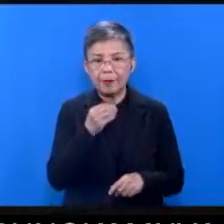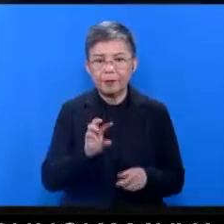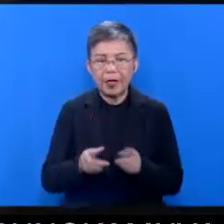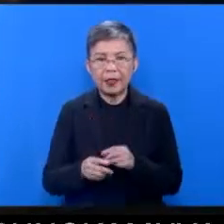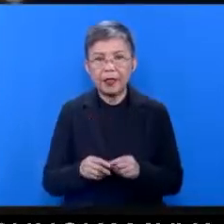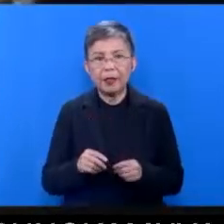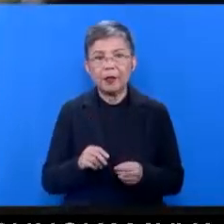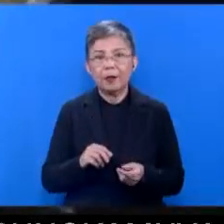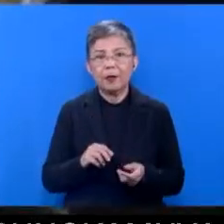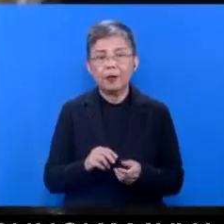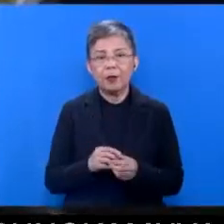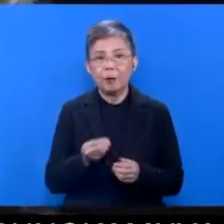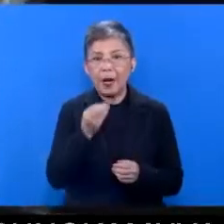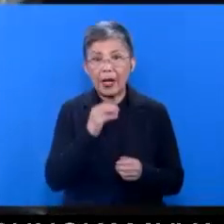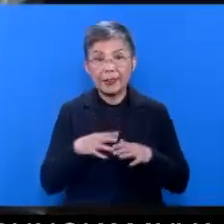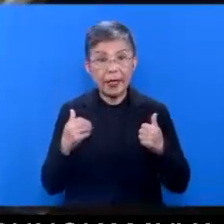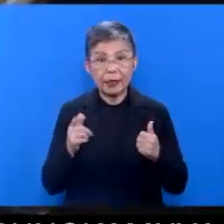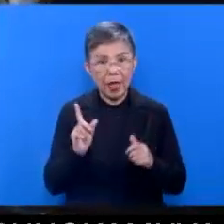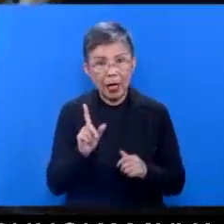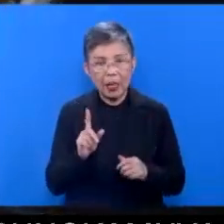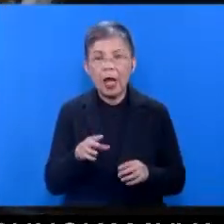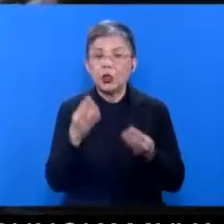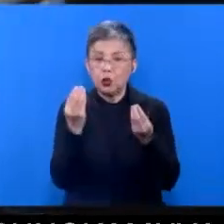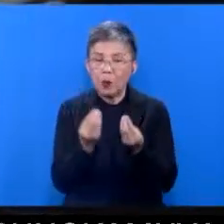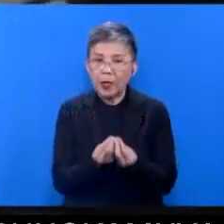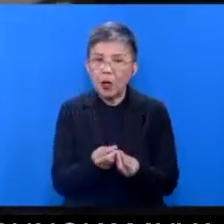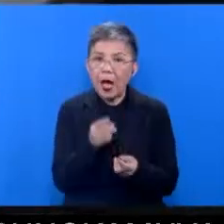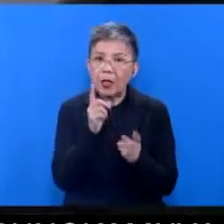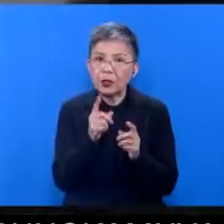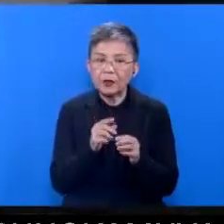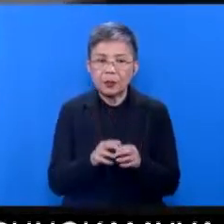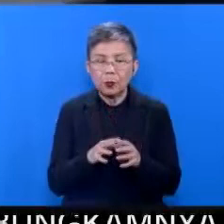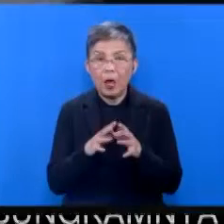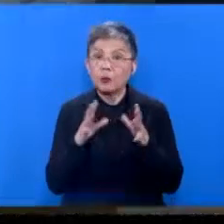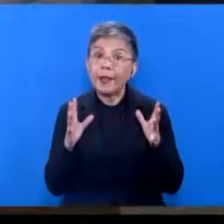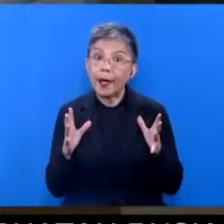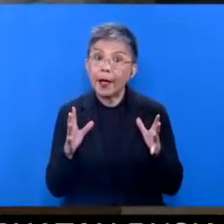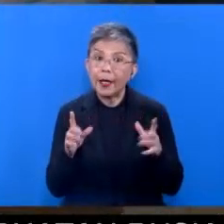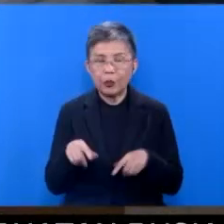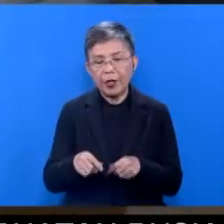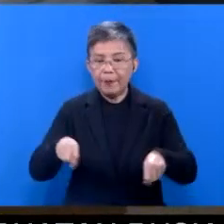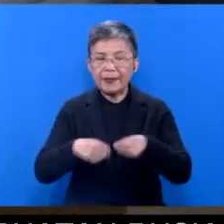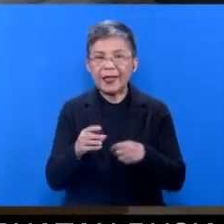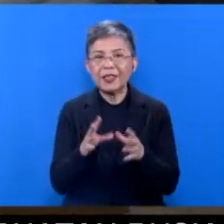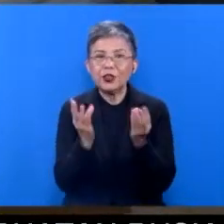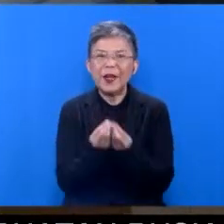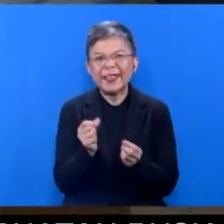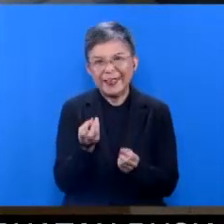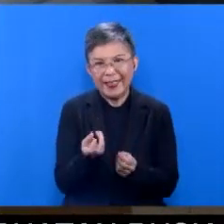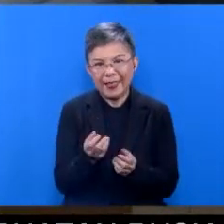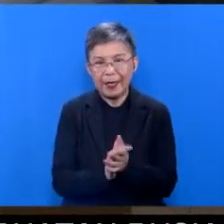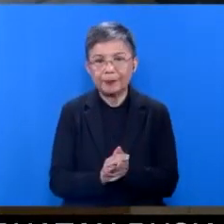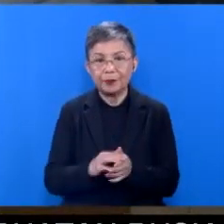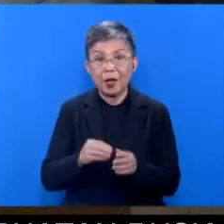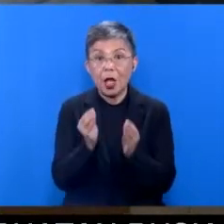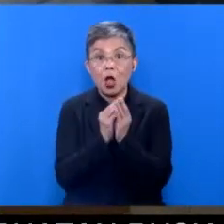sumber nutrisi tersebut karena jumlah yang dipakai biasanya terlalu kecil. Yang menarik, ternyata kluwek